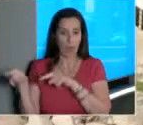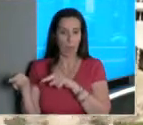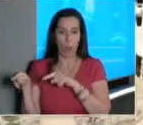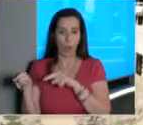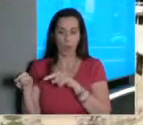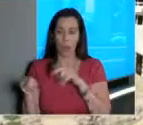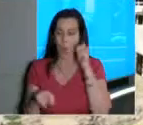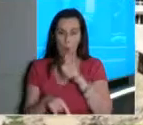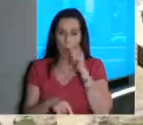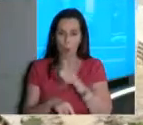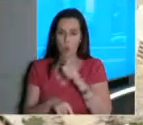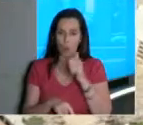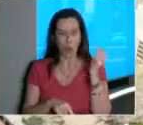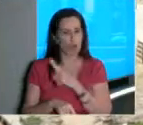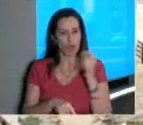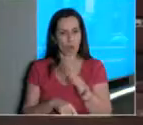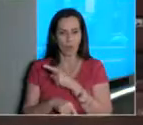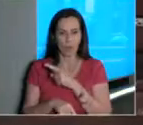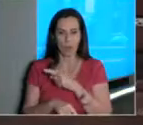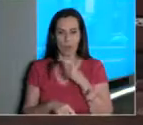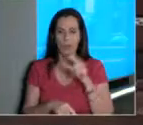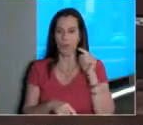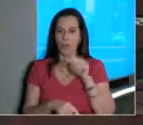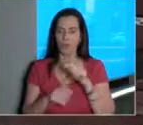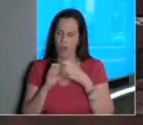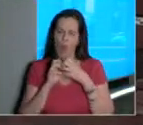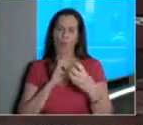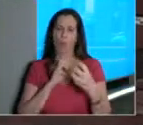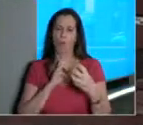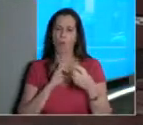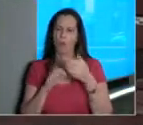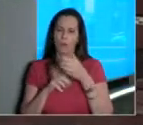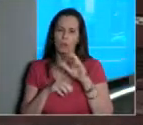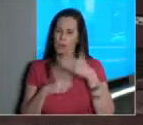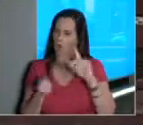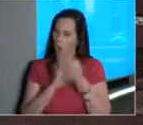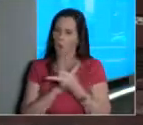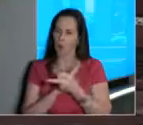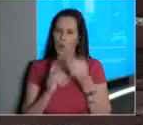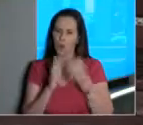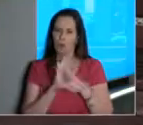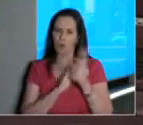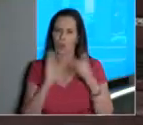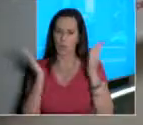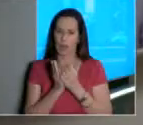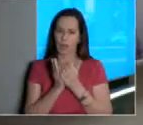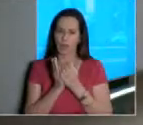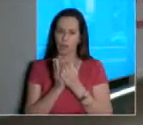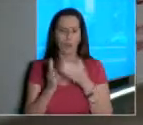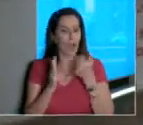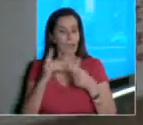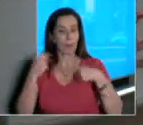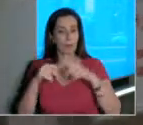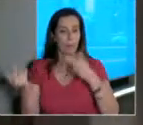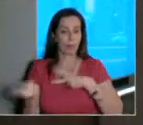לפה, כל יום, כל שבוע. כאשר הדרך נהיית ארוכה הרבה יותר, לגיטימי לתת חלופה אמיתית לחוסרים הקיימים באילת. חסר